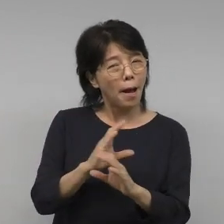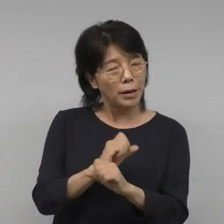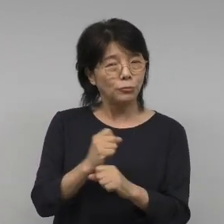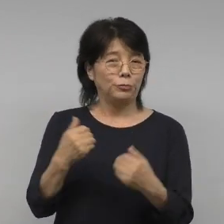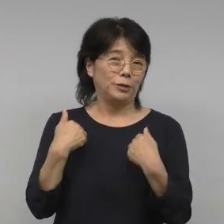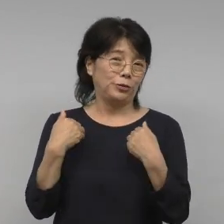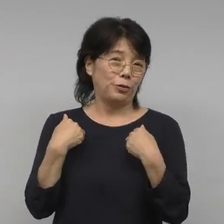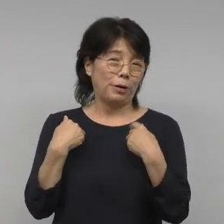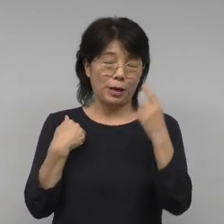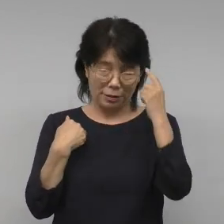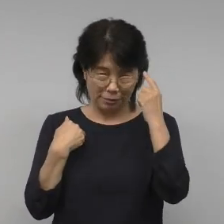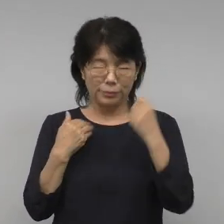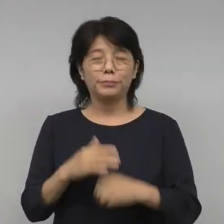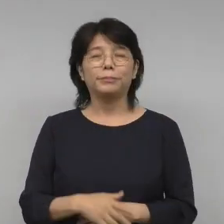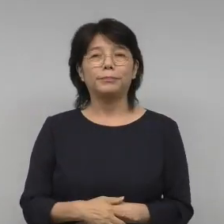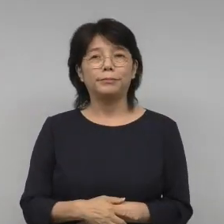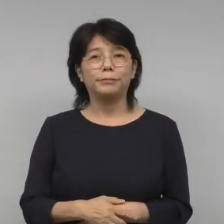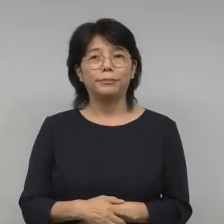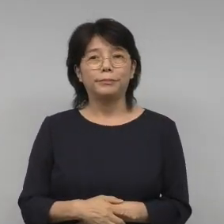というふうに思っています。